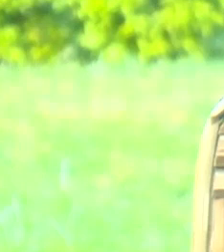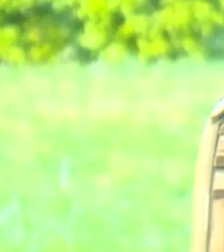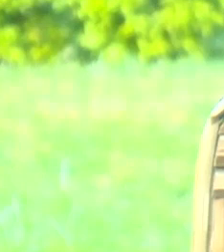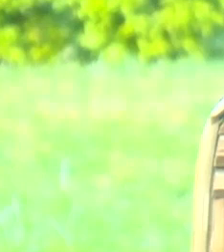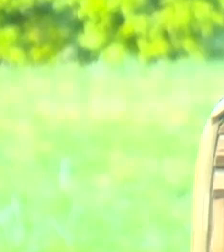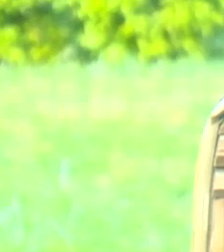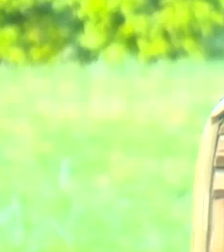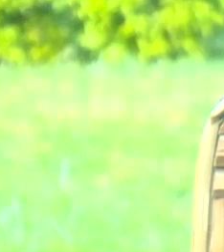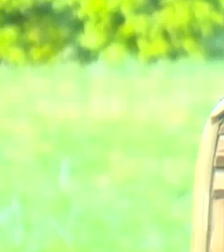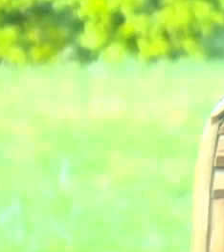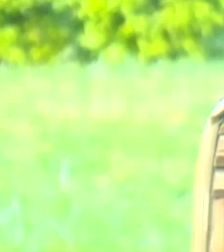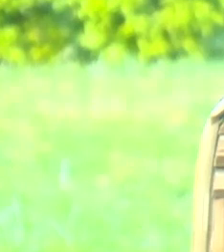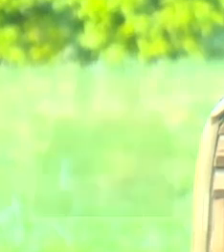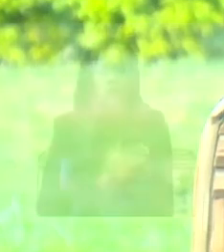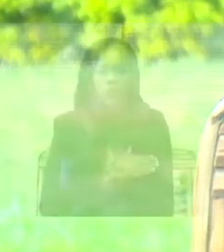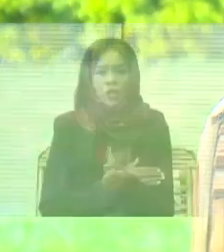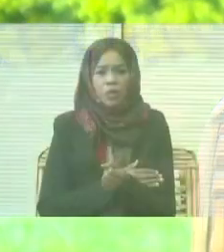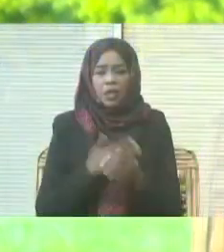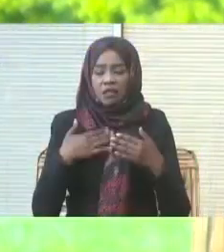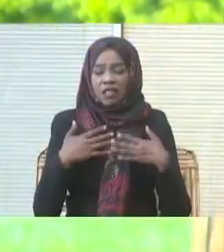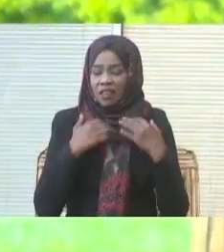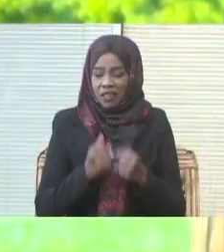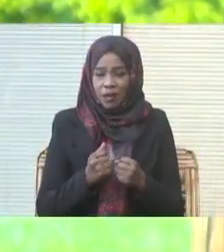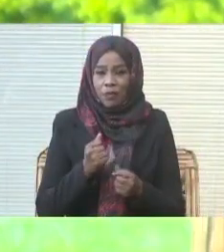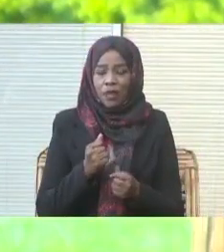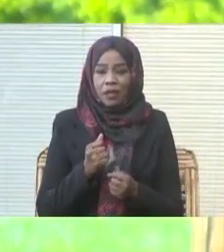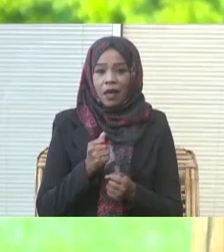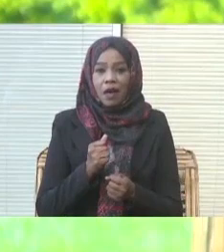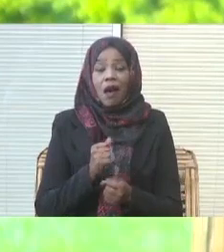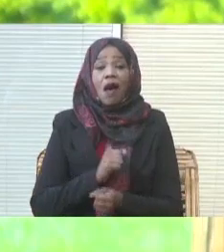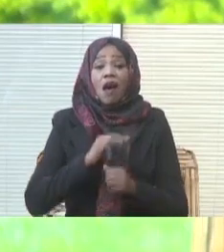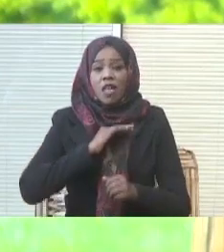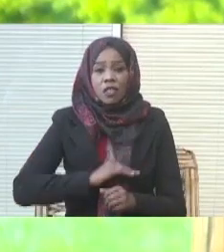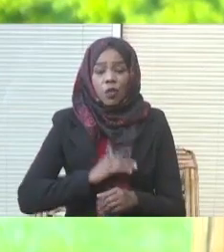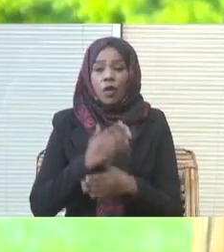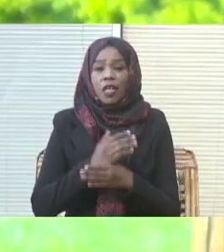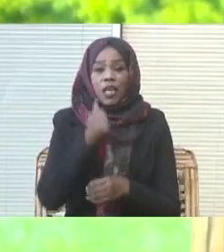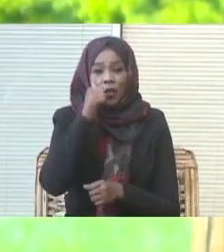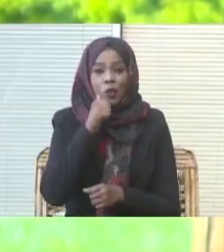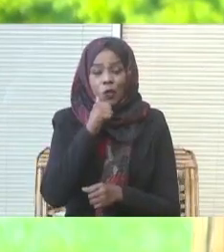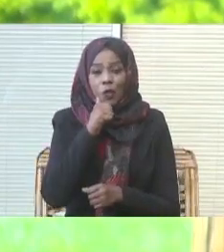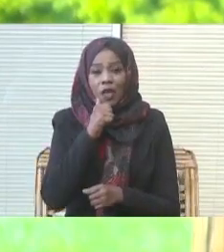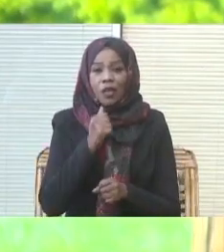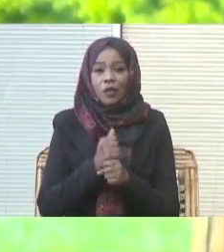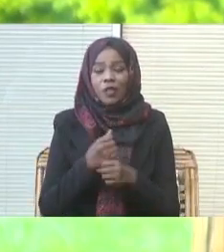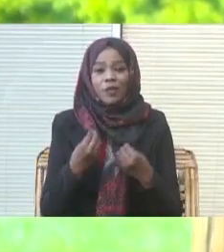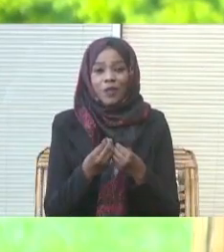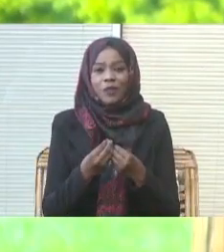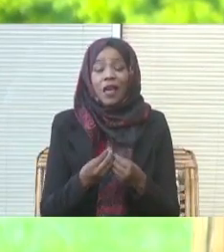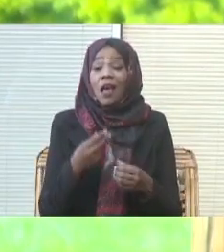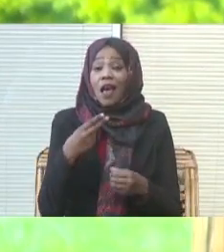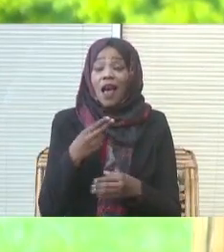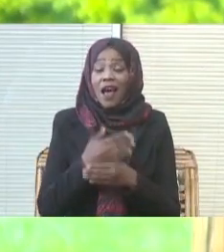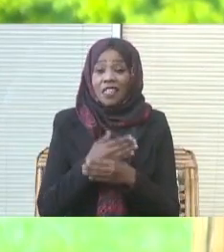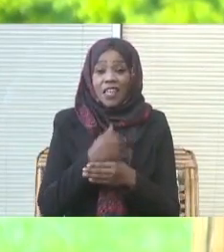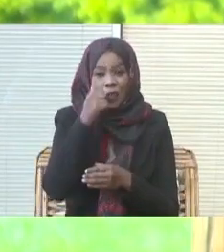كان متعب شديد، بس تحملنا الصبر وعشان السودان إحنا يلا يا ترى شفت عشان كلمة عشان السودان دي كله